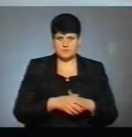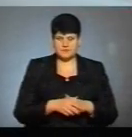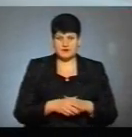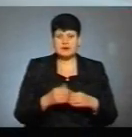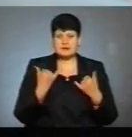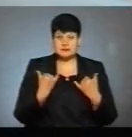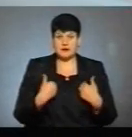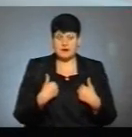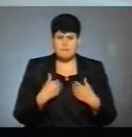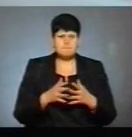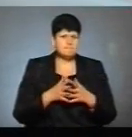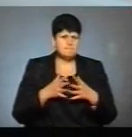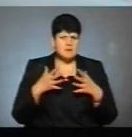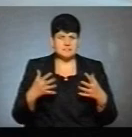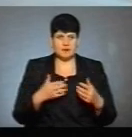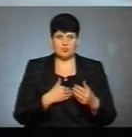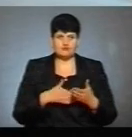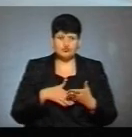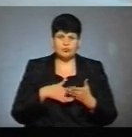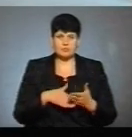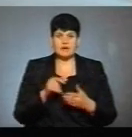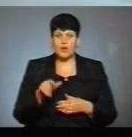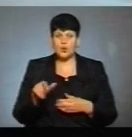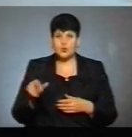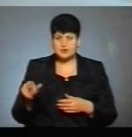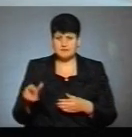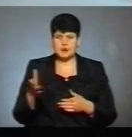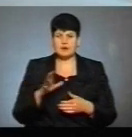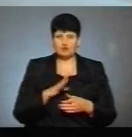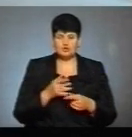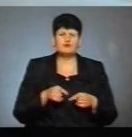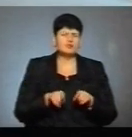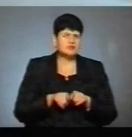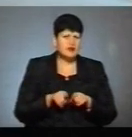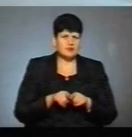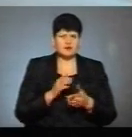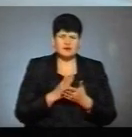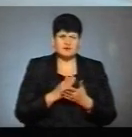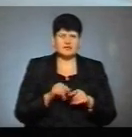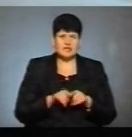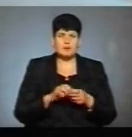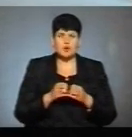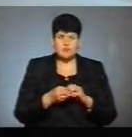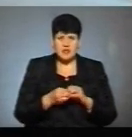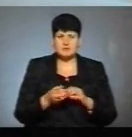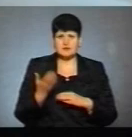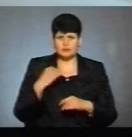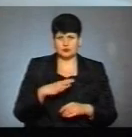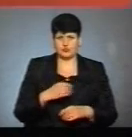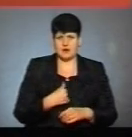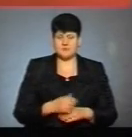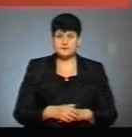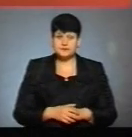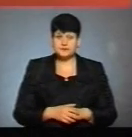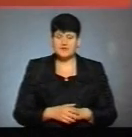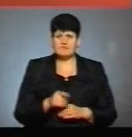зараз я максимально хочу допомагати людям, які були в таких самих, є в таких самих проблемах, яких колись був я. І ви